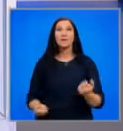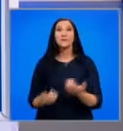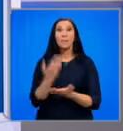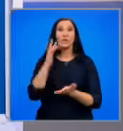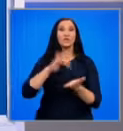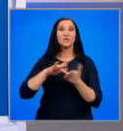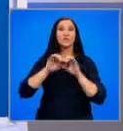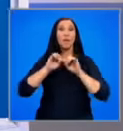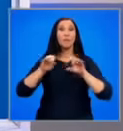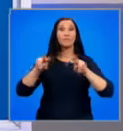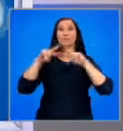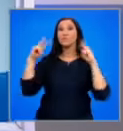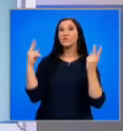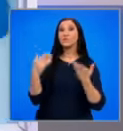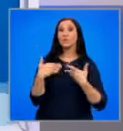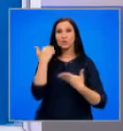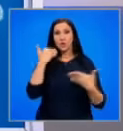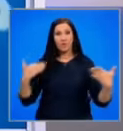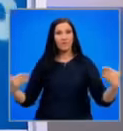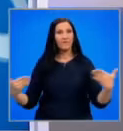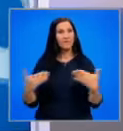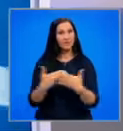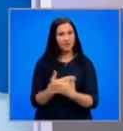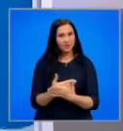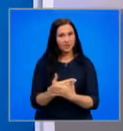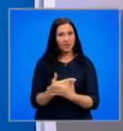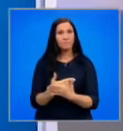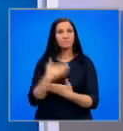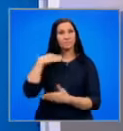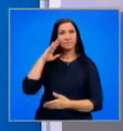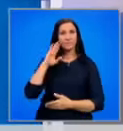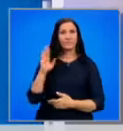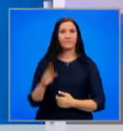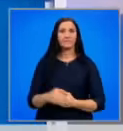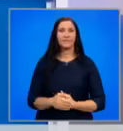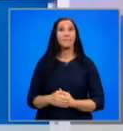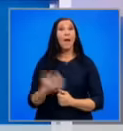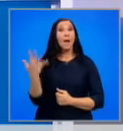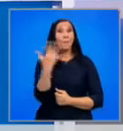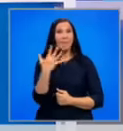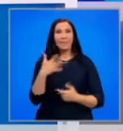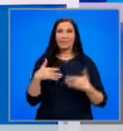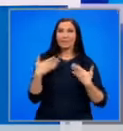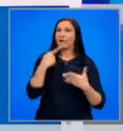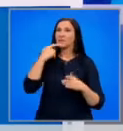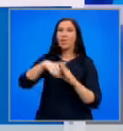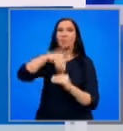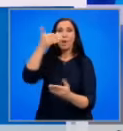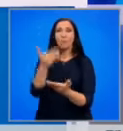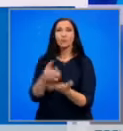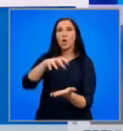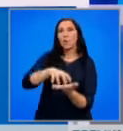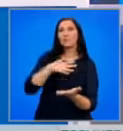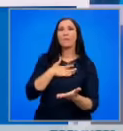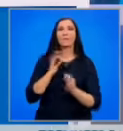Започва централната емисия по света и у нас. Добър вечер, аз съм Аделина Радева. Аз съм Даниел Чипев, здравейте. Петте заявления за напускане на групата